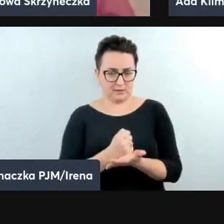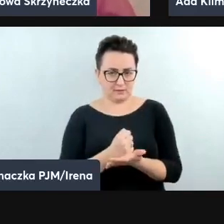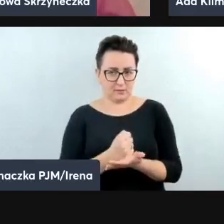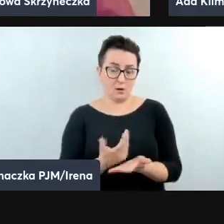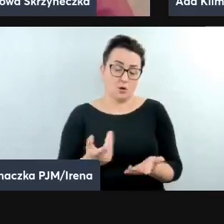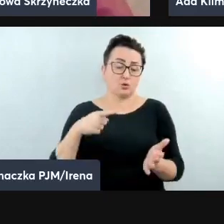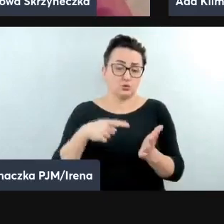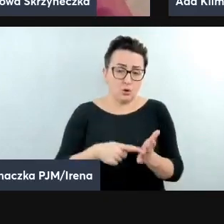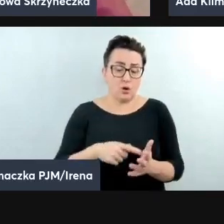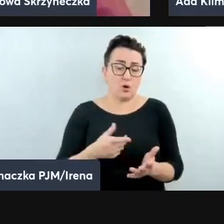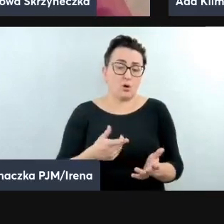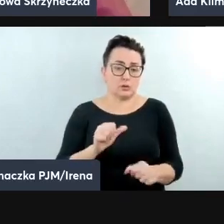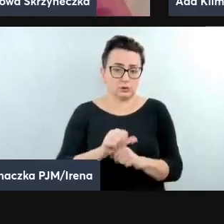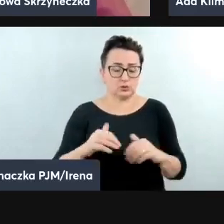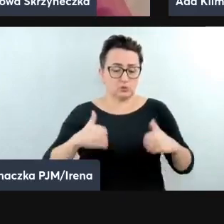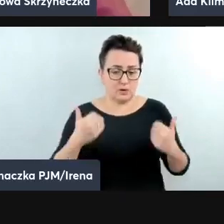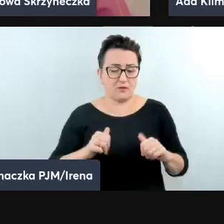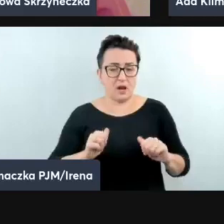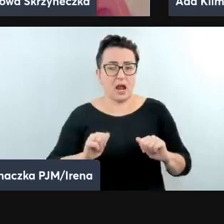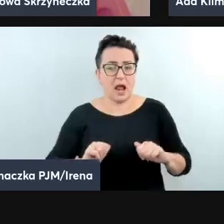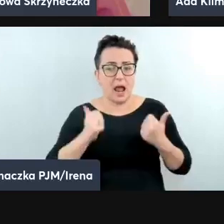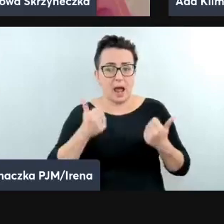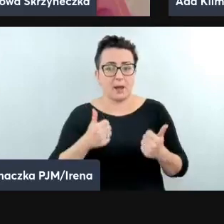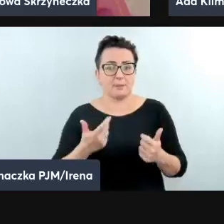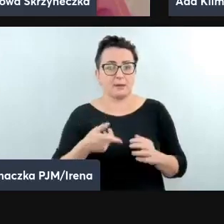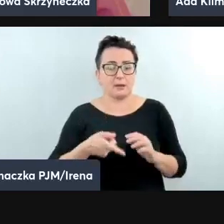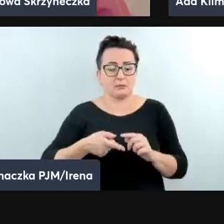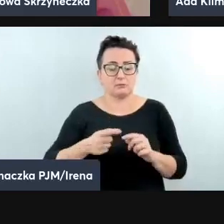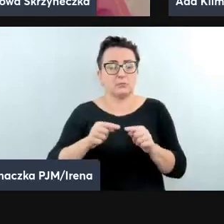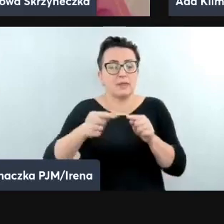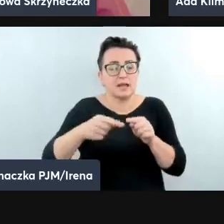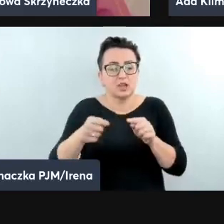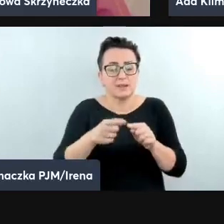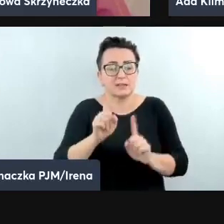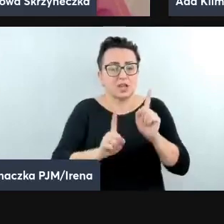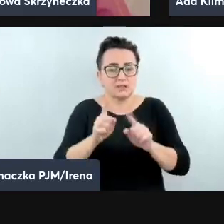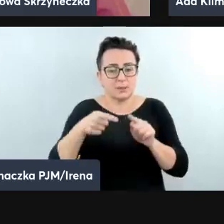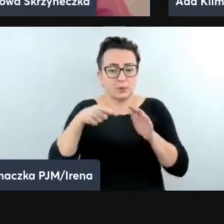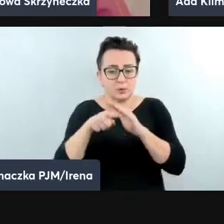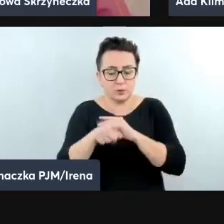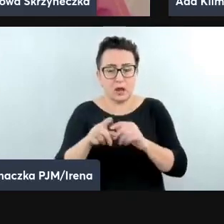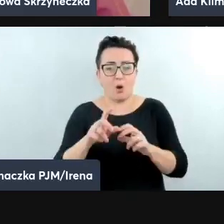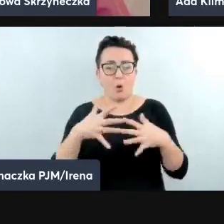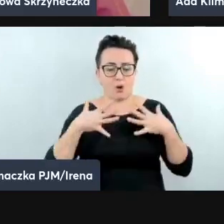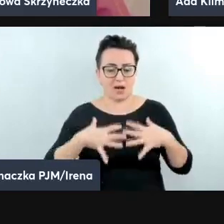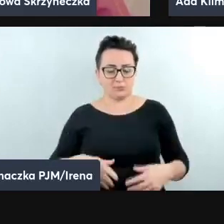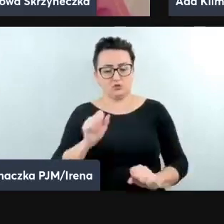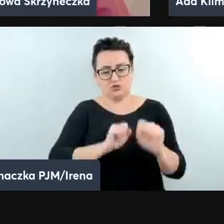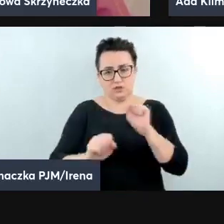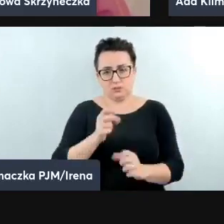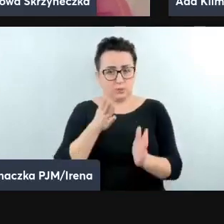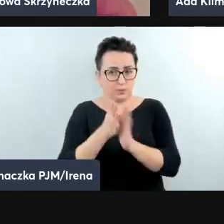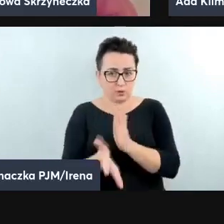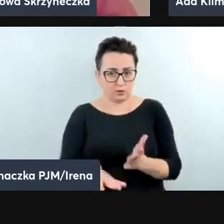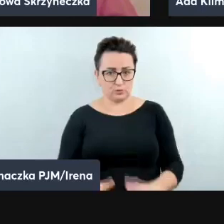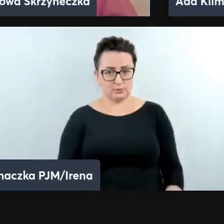się to nasienie wydostało i organizm to sobie ćwiczy. I tak, tu sobie ćwiczy, tam się to ćwiczy, nie? Jakby pytam też czasami na